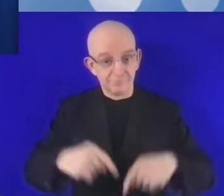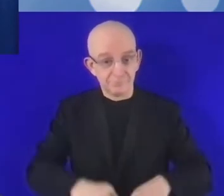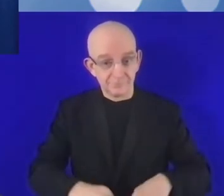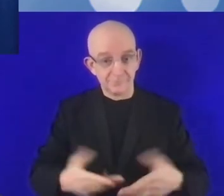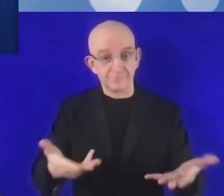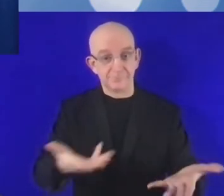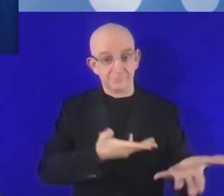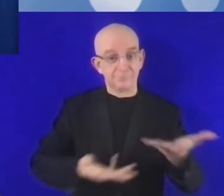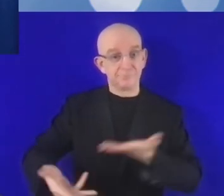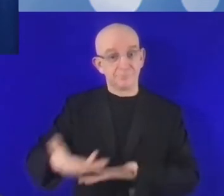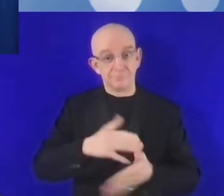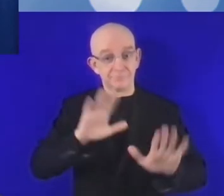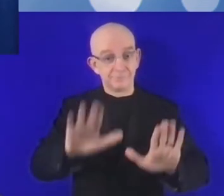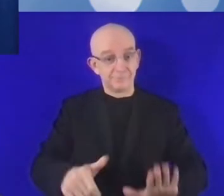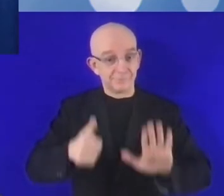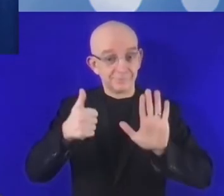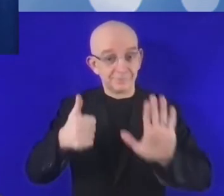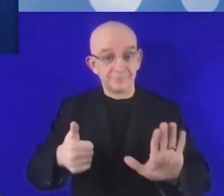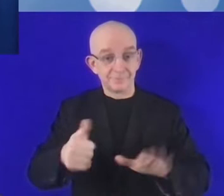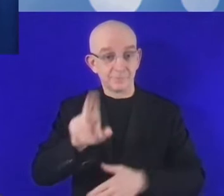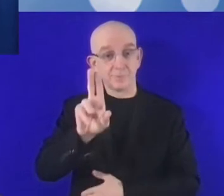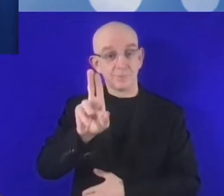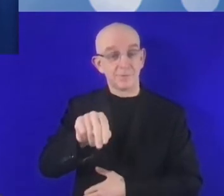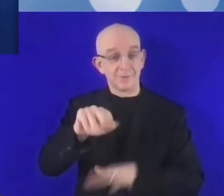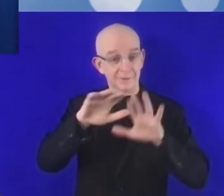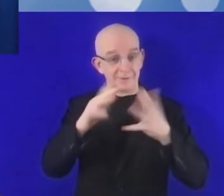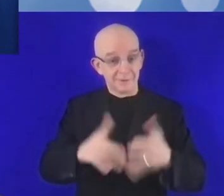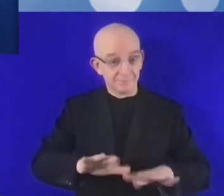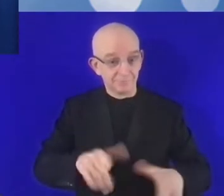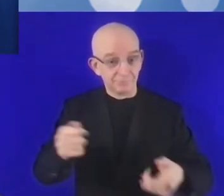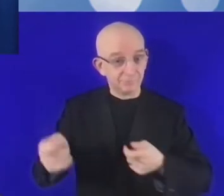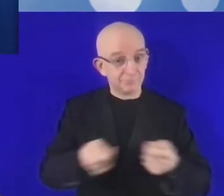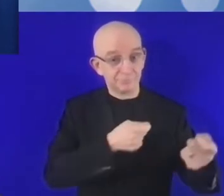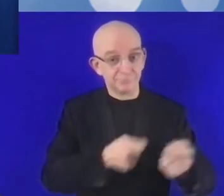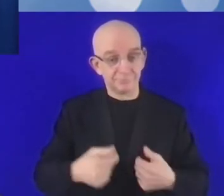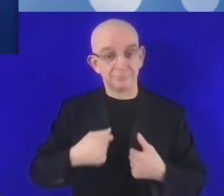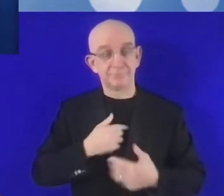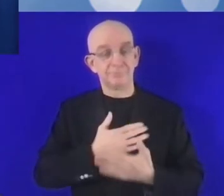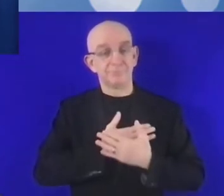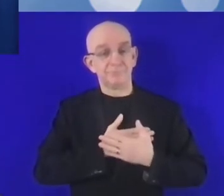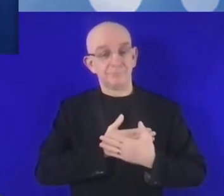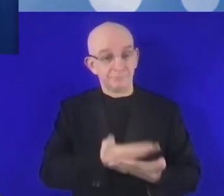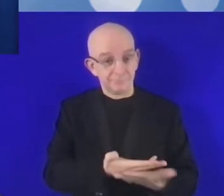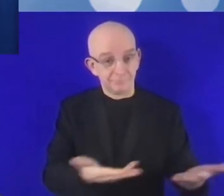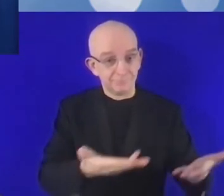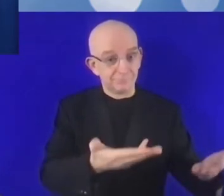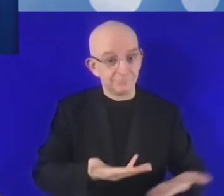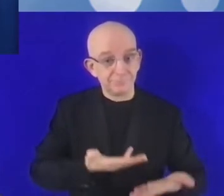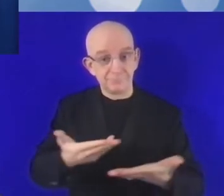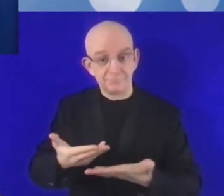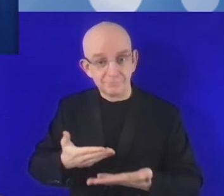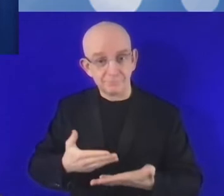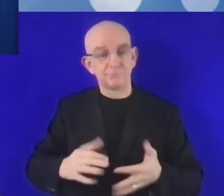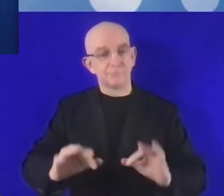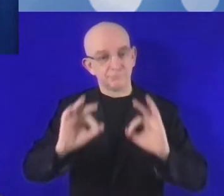chers amis qui participaient à cet IGF 2021 des Nations Unies, c'est un grand honneur pour moi de vous